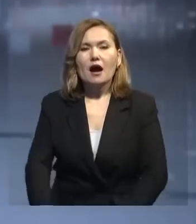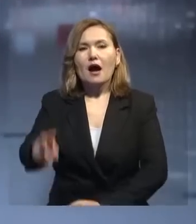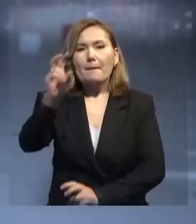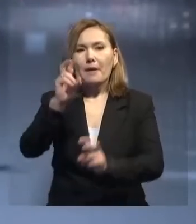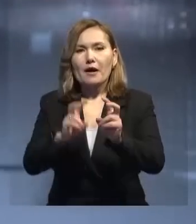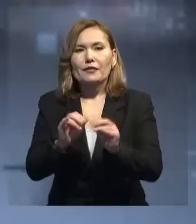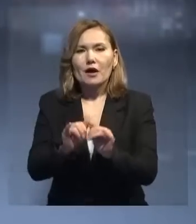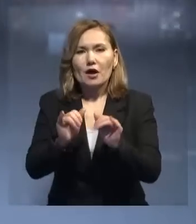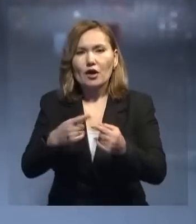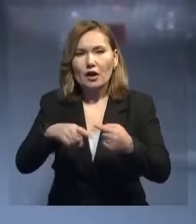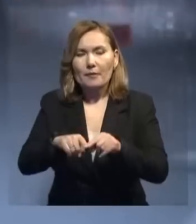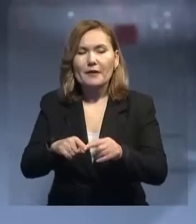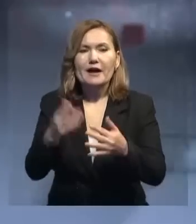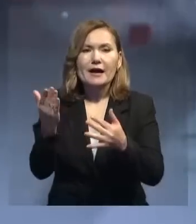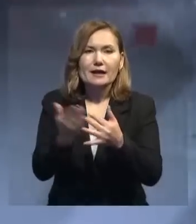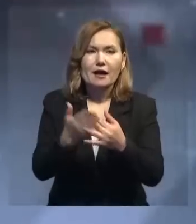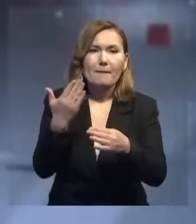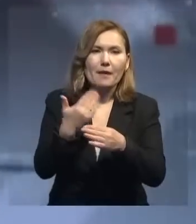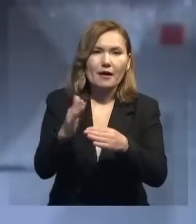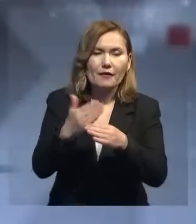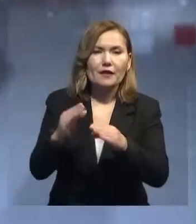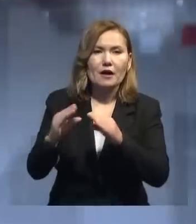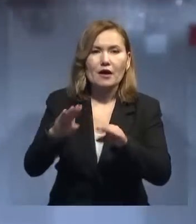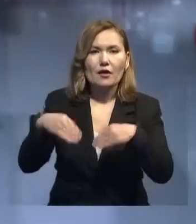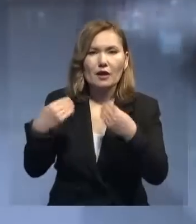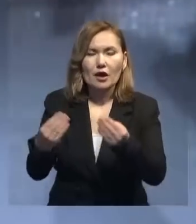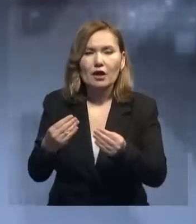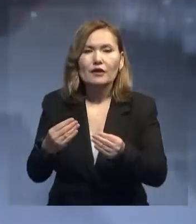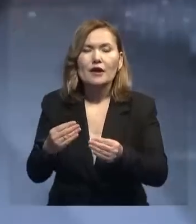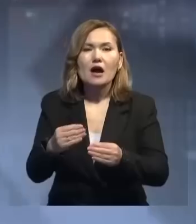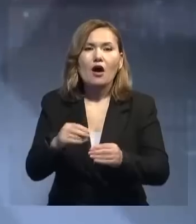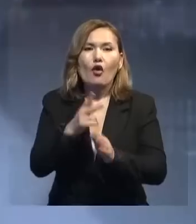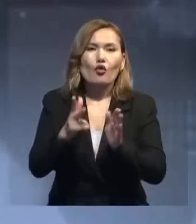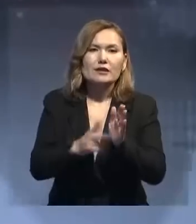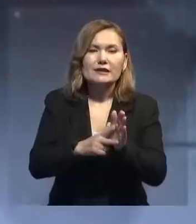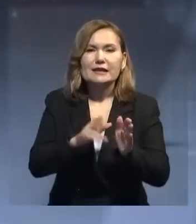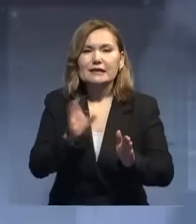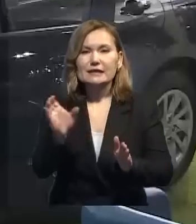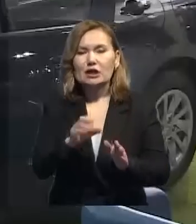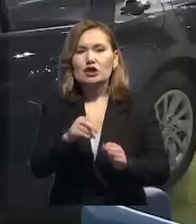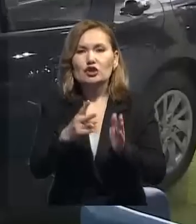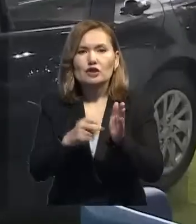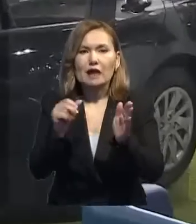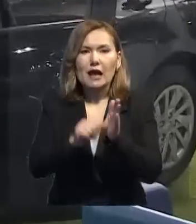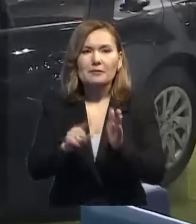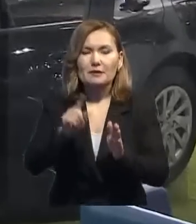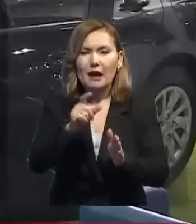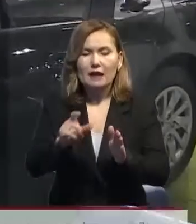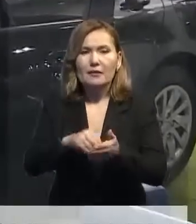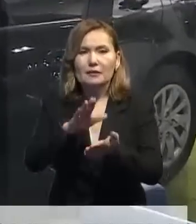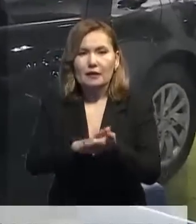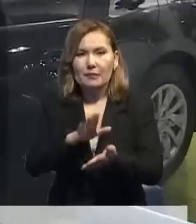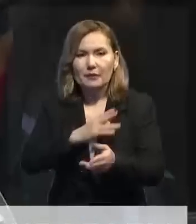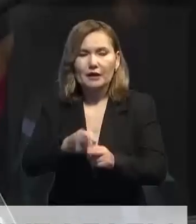Өнеркәсіпті дамыту қоры жеңілдетілген автонесие алуға 18 секундта 761 адамды тіркелгенін мәлімдеді.